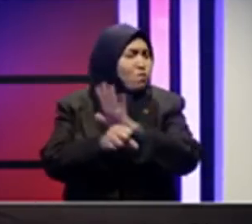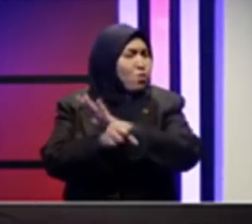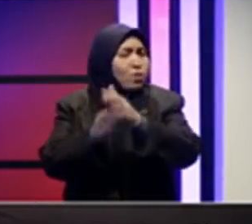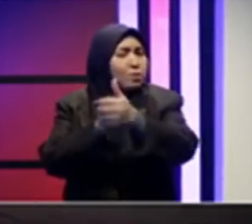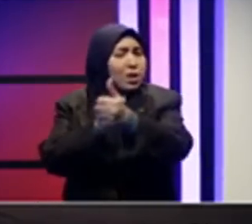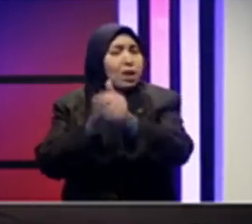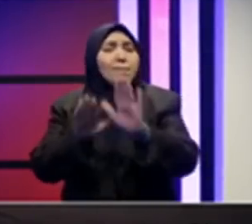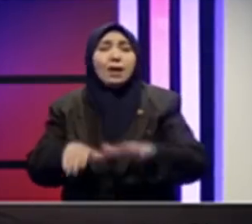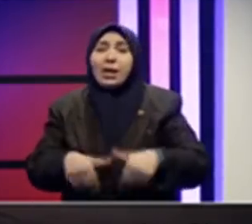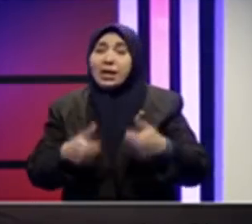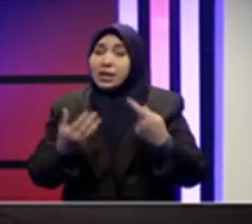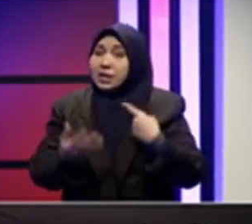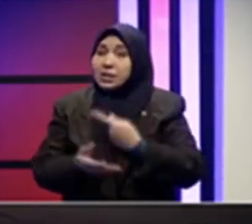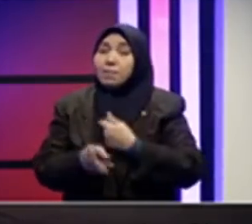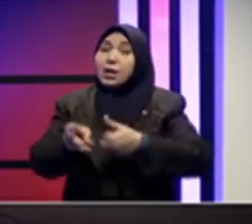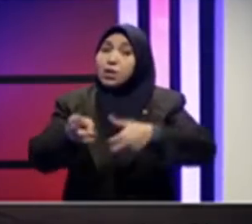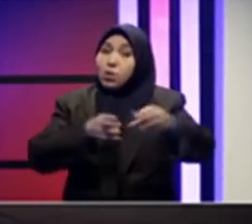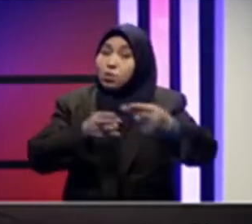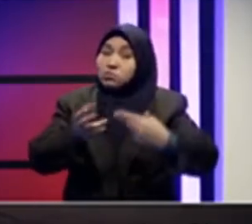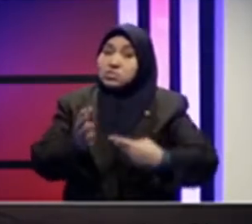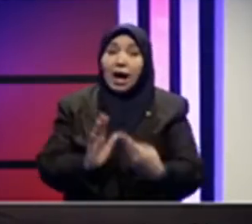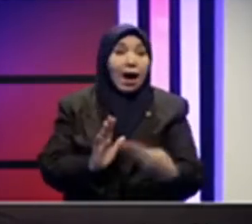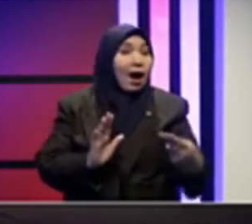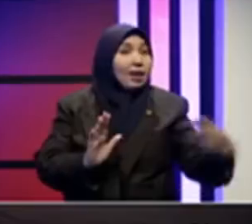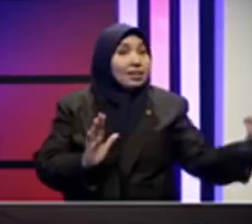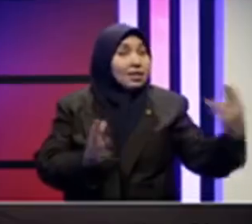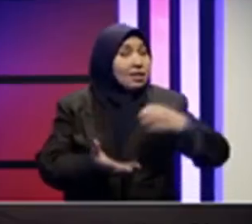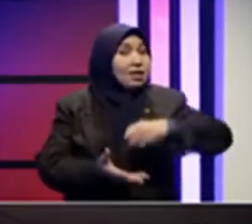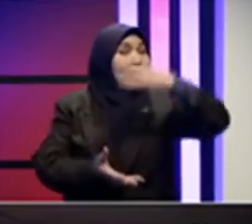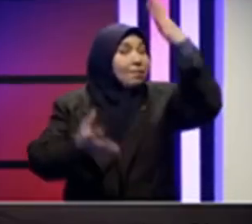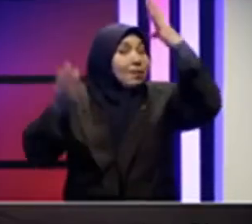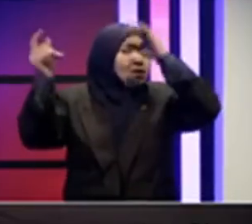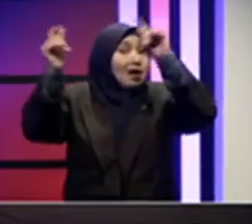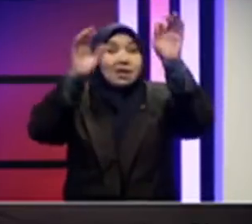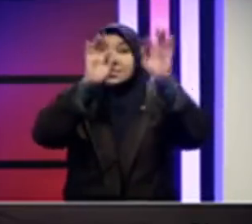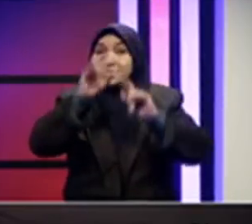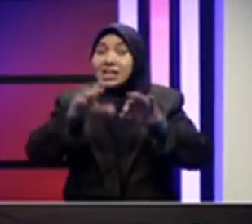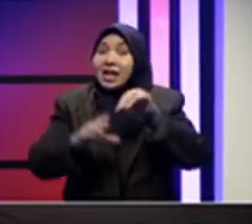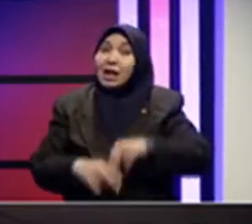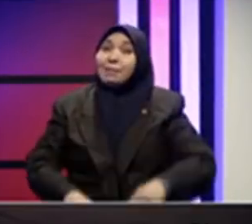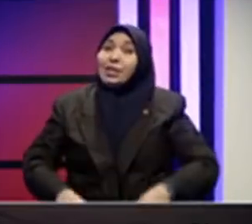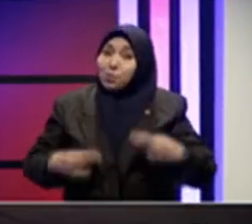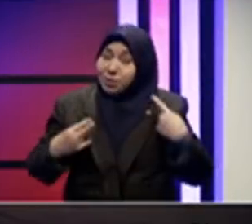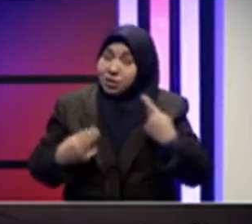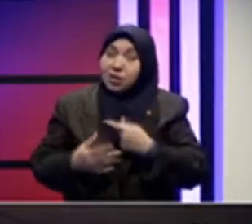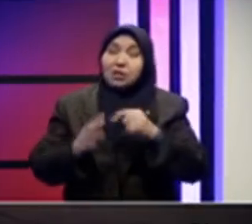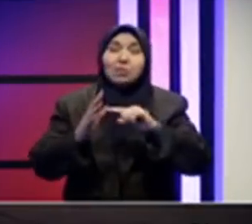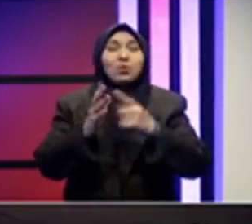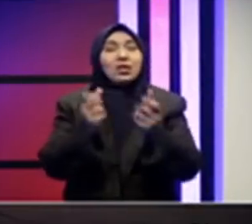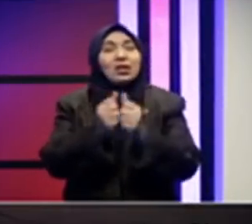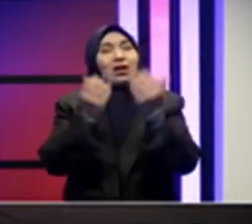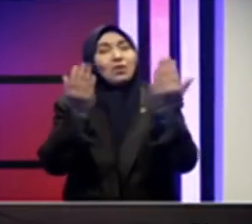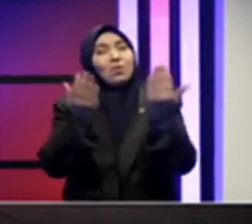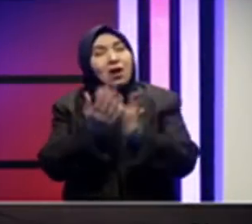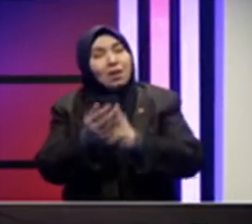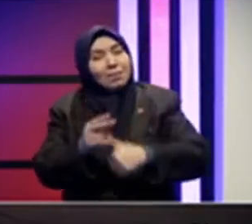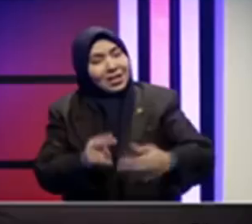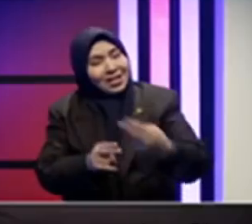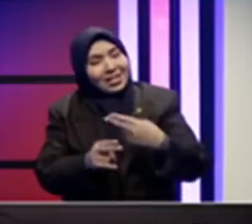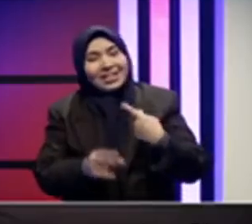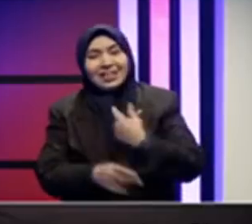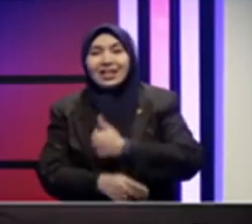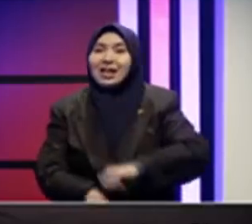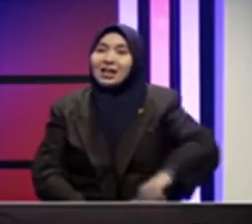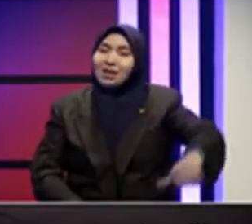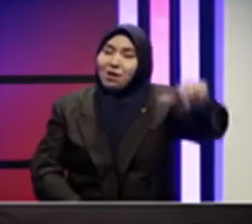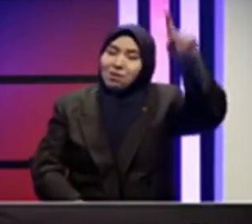kita menguruskan harta kekayaan perhiasan dalam hidup kita. Dan kita mulakan dengan doa ringkas kita. Subhanakala